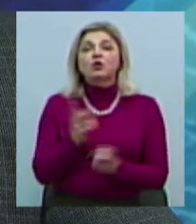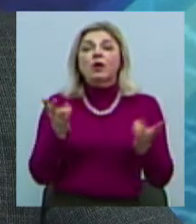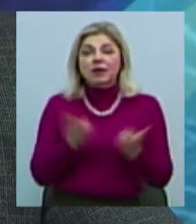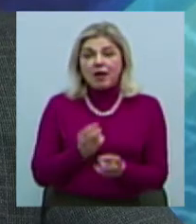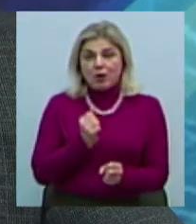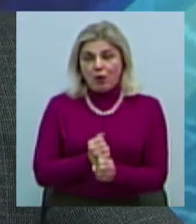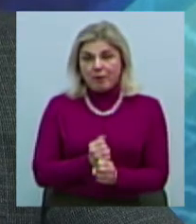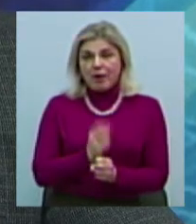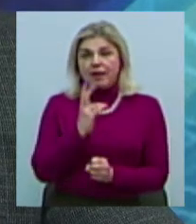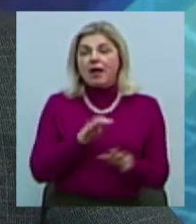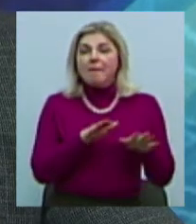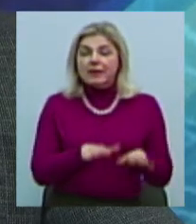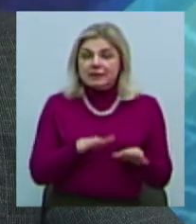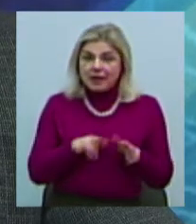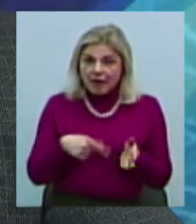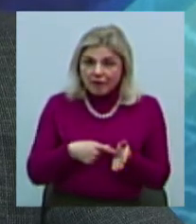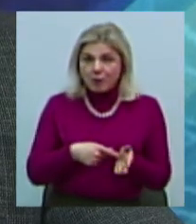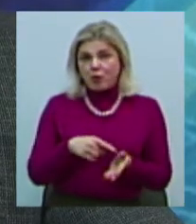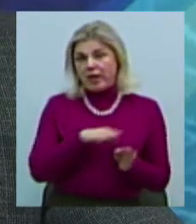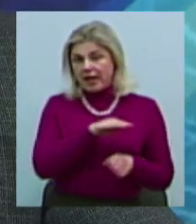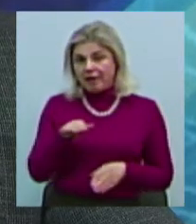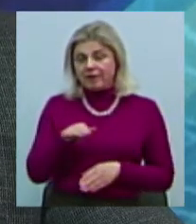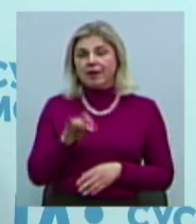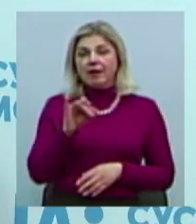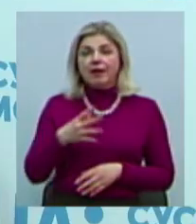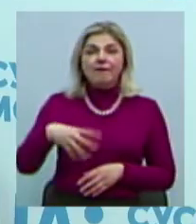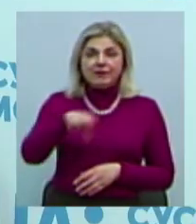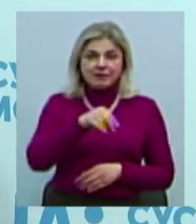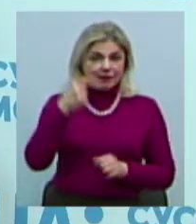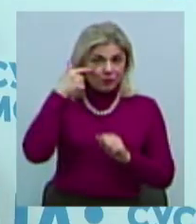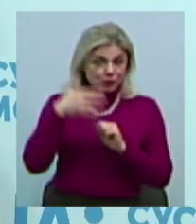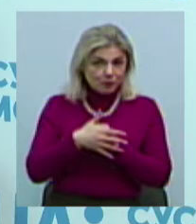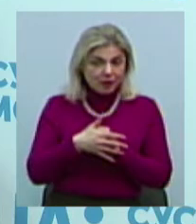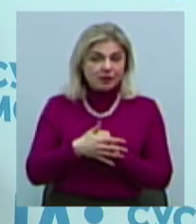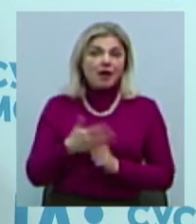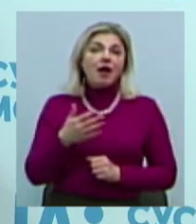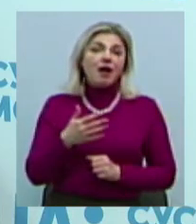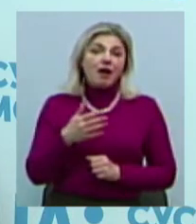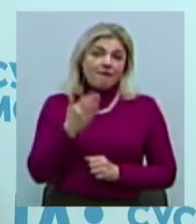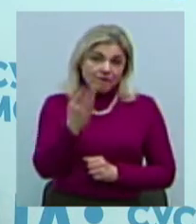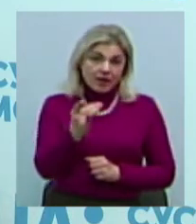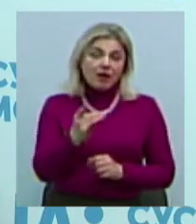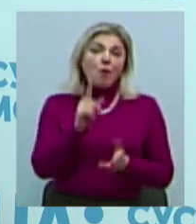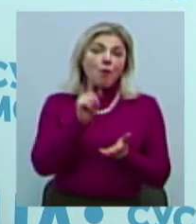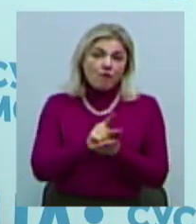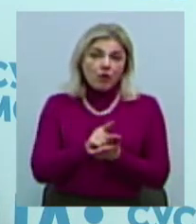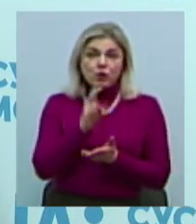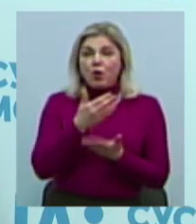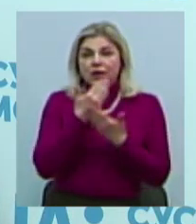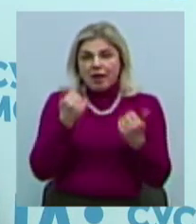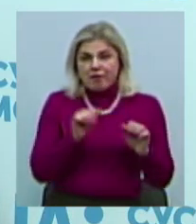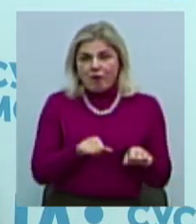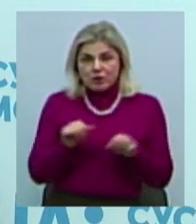Це йдеться і на місцевому рівні, так само, що всі розуміють, що ви начебто повинні, але не маєте можливості. Це і